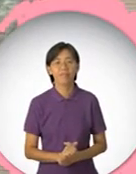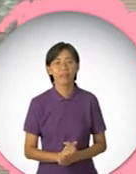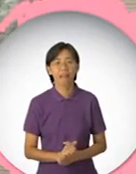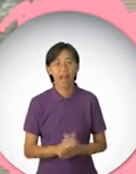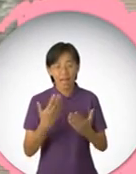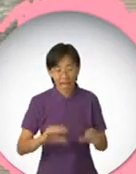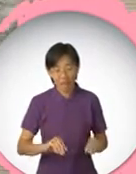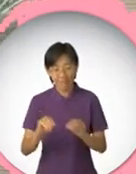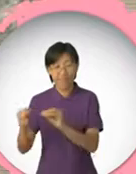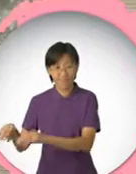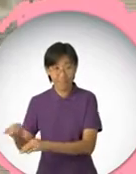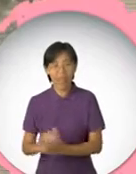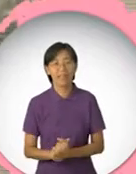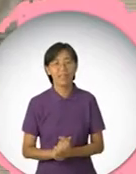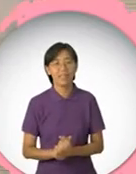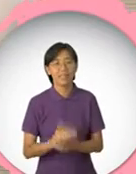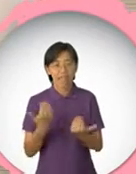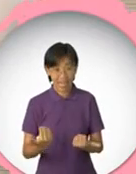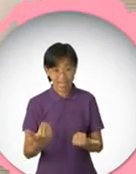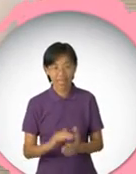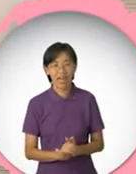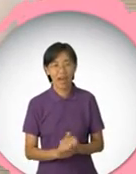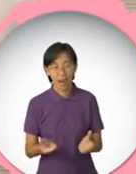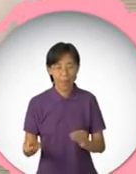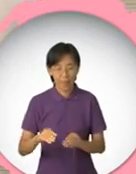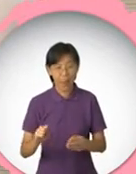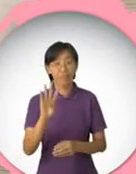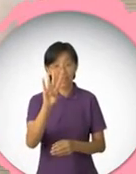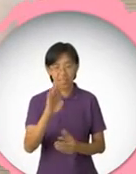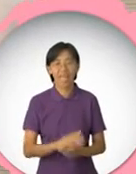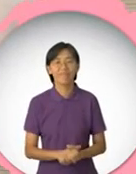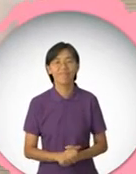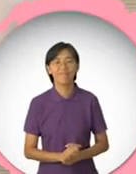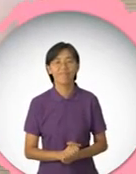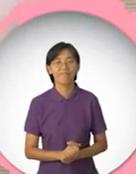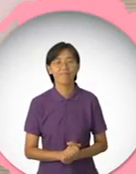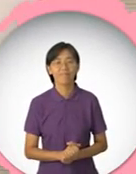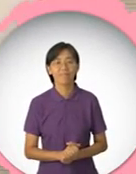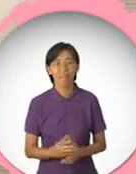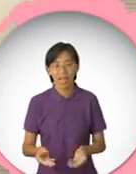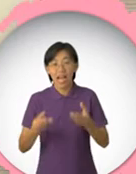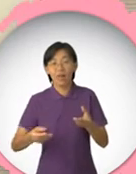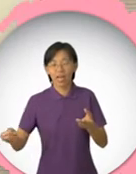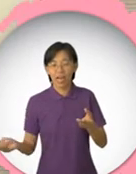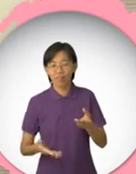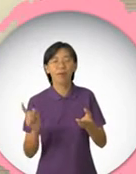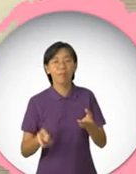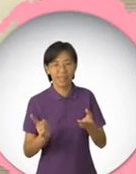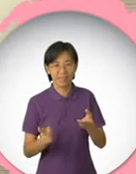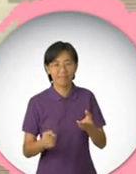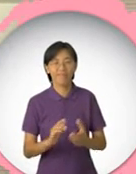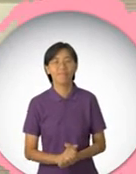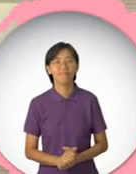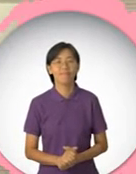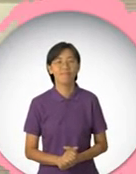แล้วแล้วครั้งต่อไป เป็นพับทบ4ค่ะก็เหมือนเดิมนะคะยกขึ้นนะคะแล้วก็โรย ชวบกลาง